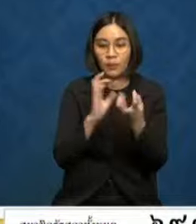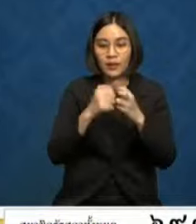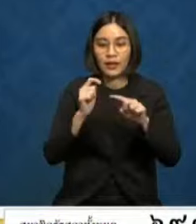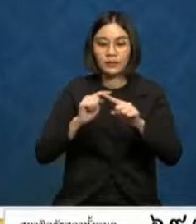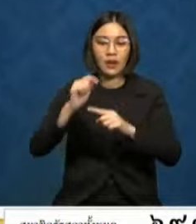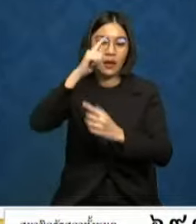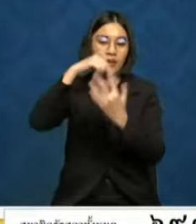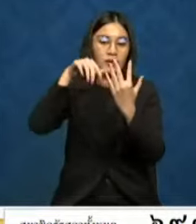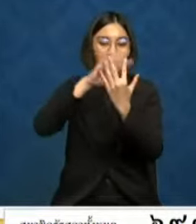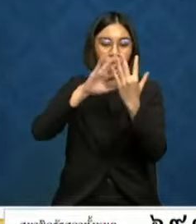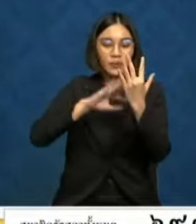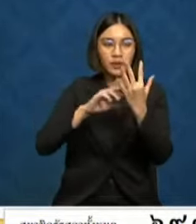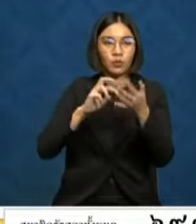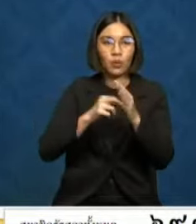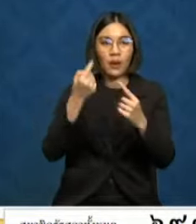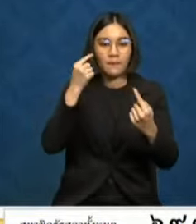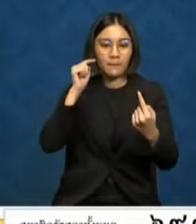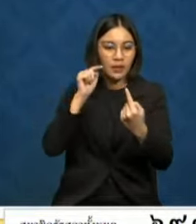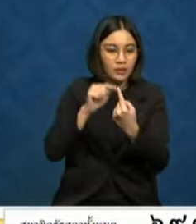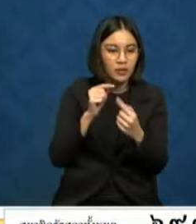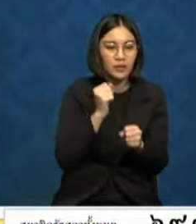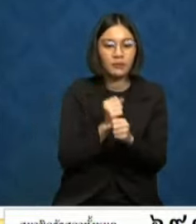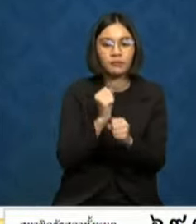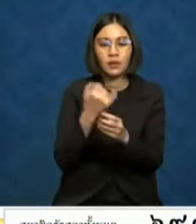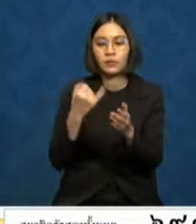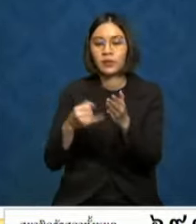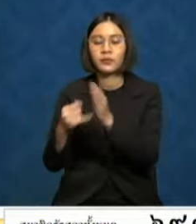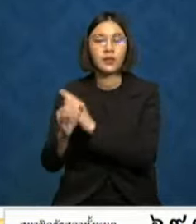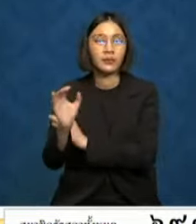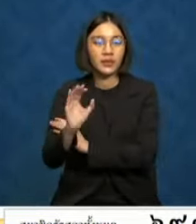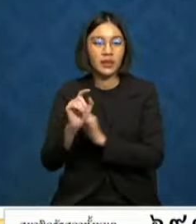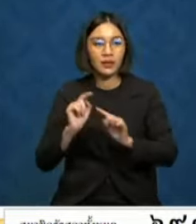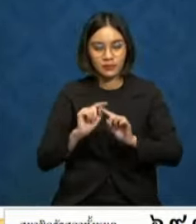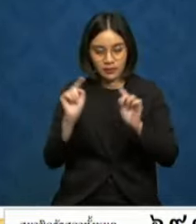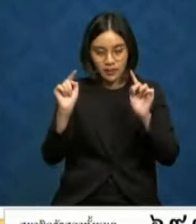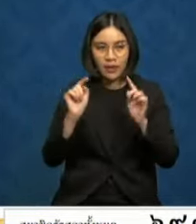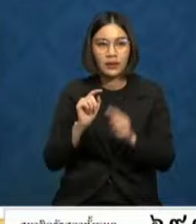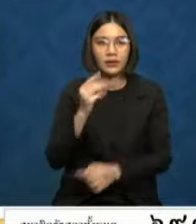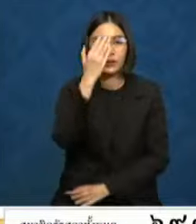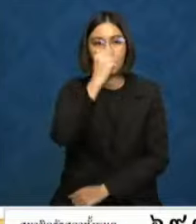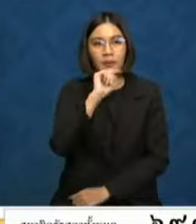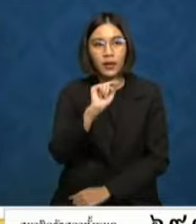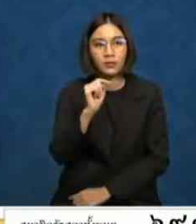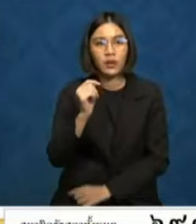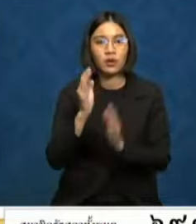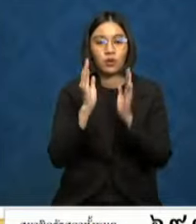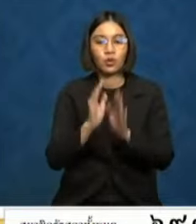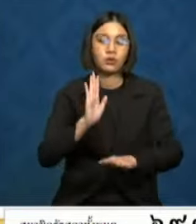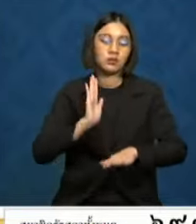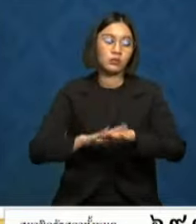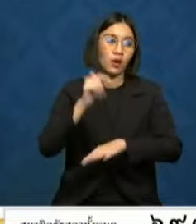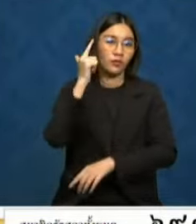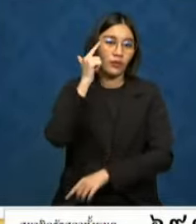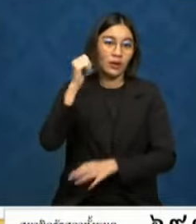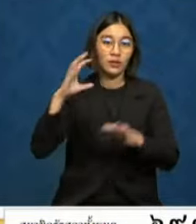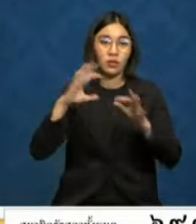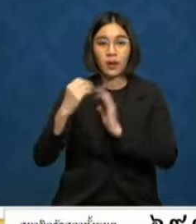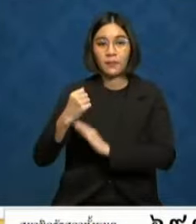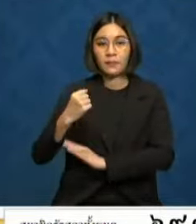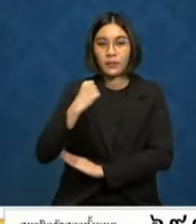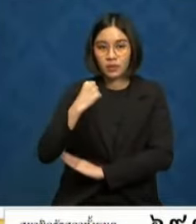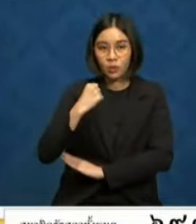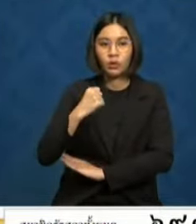ความจริงแล้วเขาบอกกันว่าไม่ใช่เป้าหมายของการก่อการร้ายแต่ก็อาจจะหนีไม่พ้นนะครับเพราะว่ามีผู้เชี่ยวชาญด้านความมั่นค